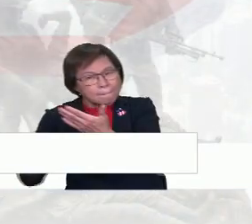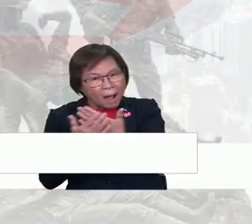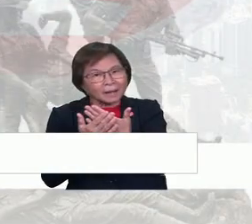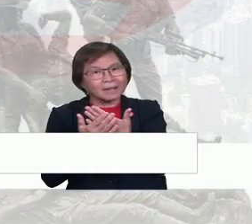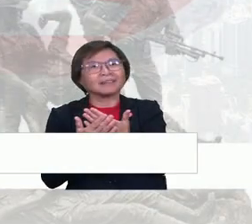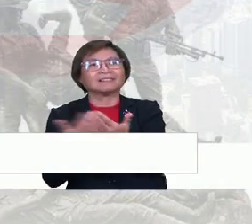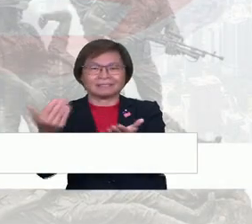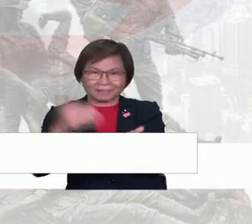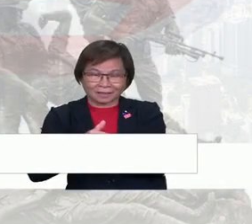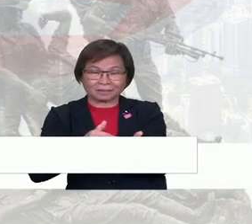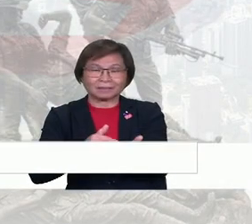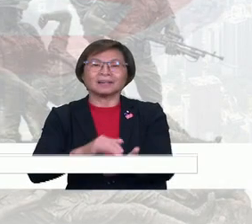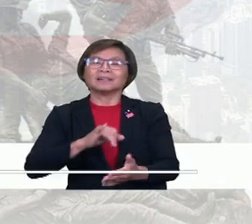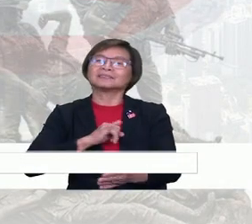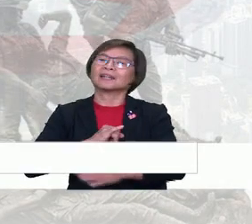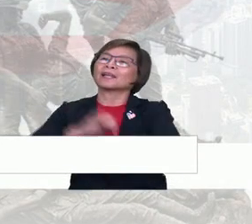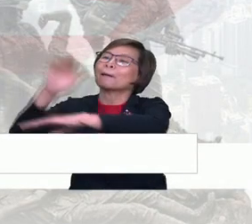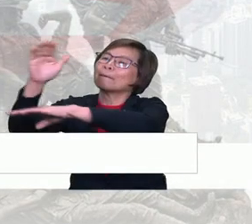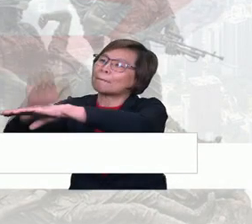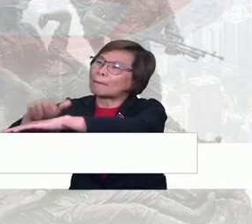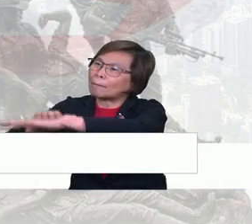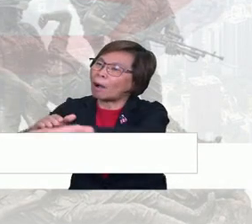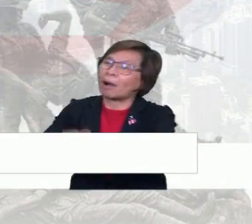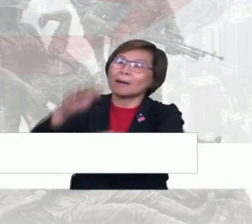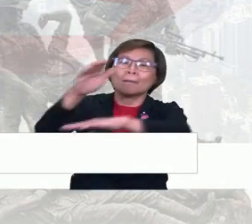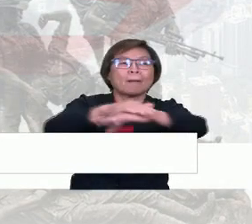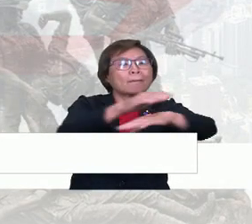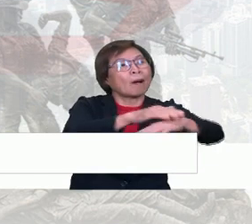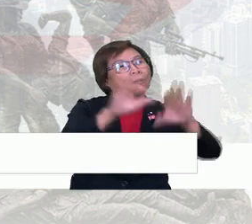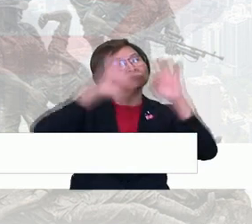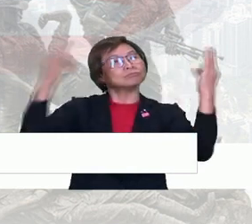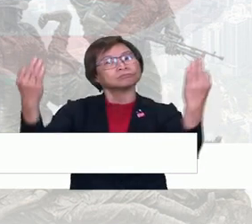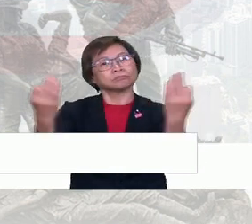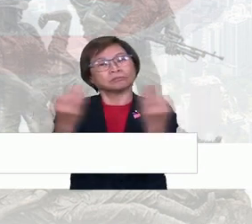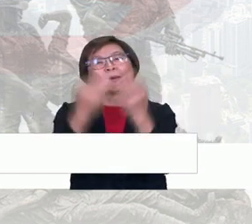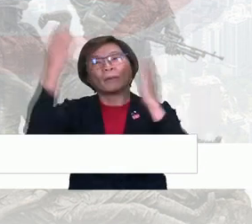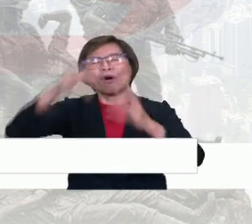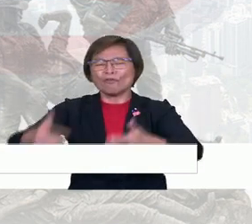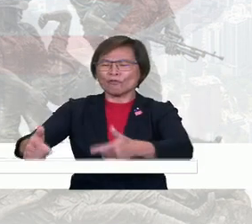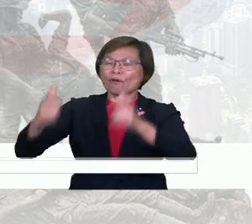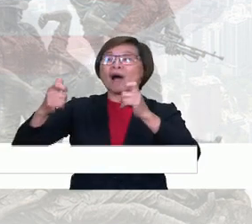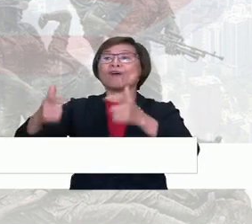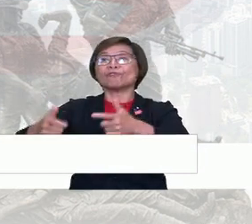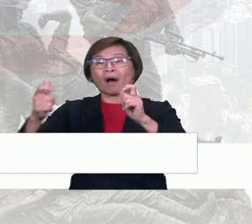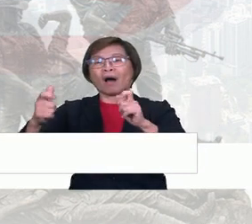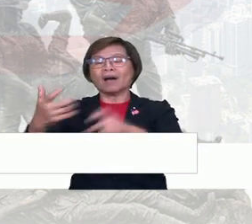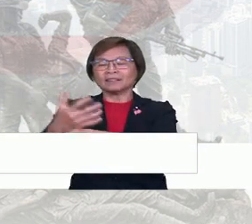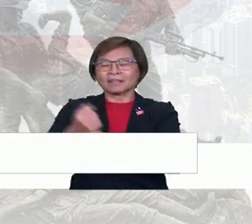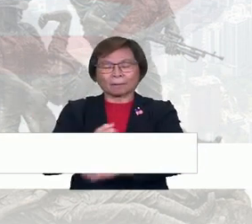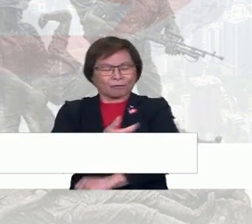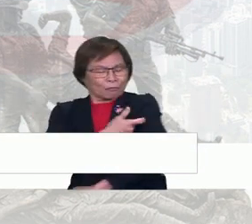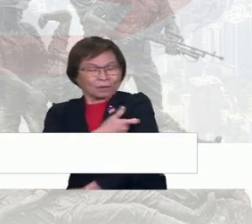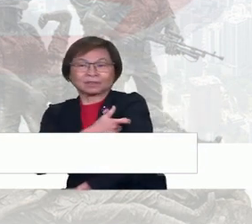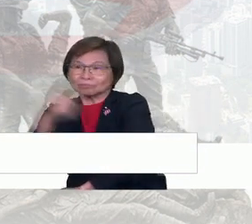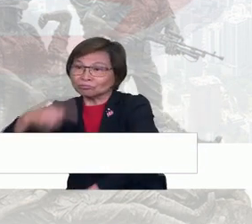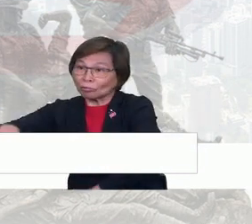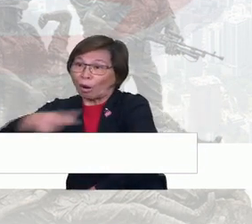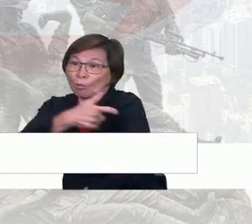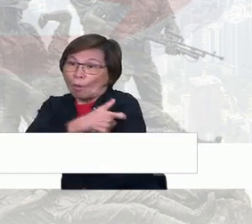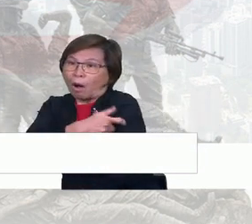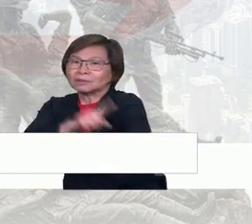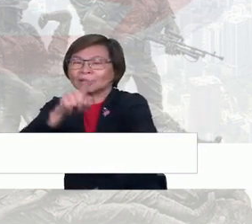Hai Holy itu saya ingin menyuruh kepada keluarga blesia agar segeralah mendapatkan weixin sebagai